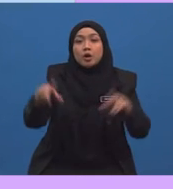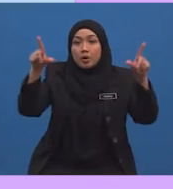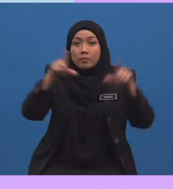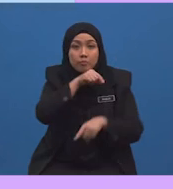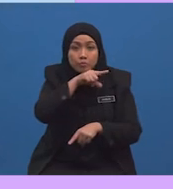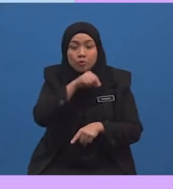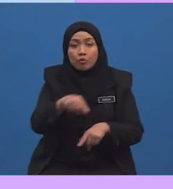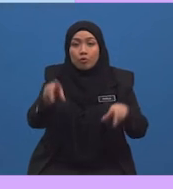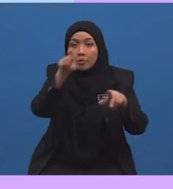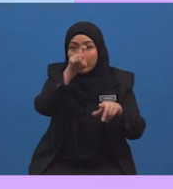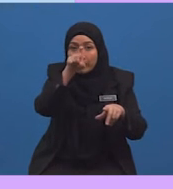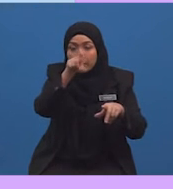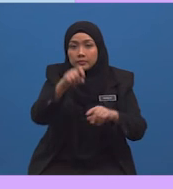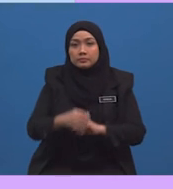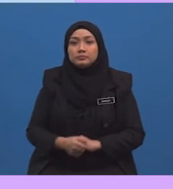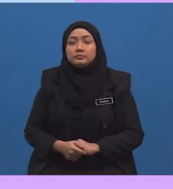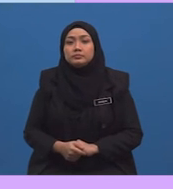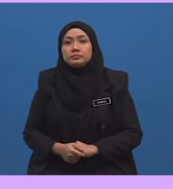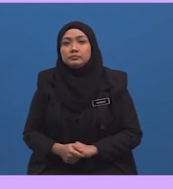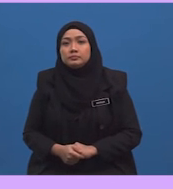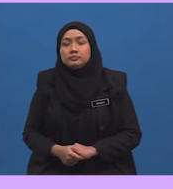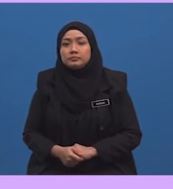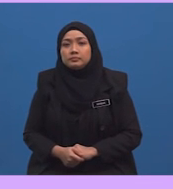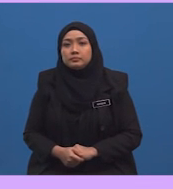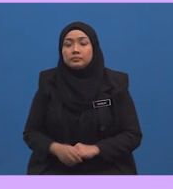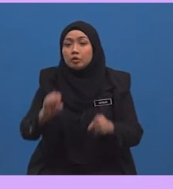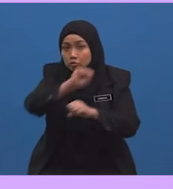Kita teruskan dengan soalan yang seterusnya.